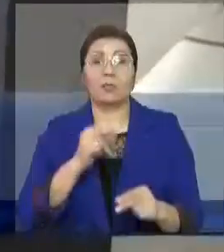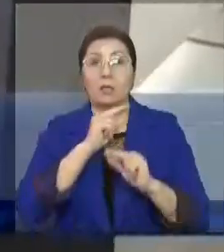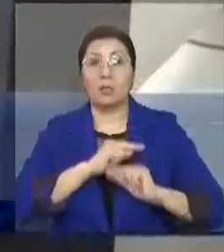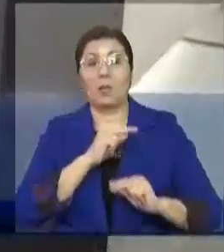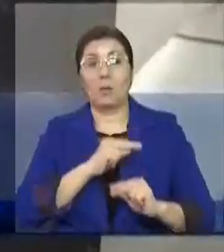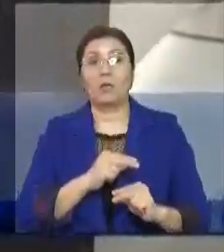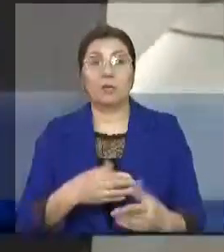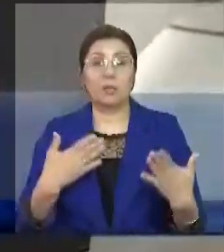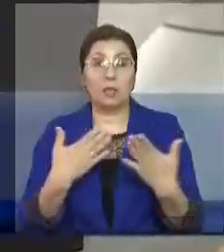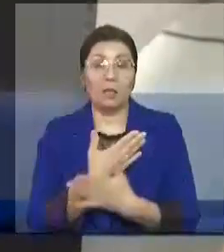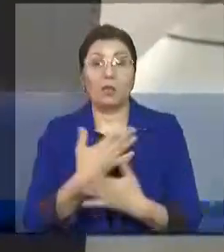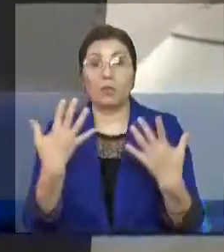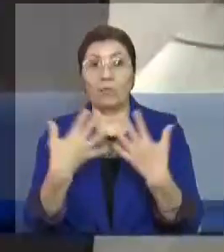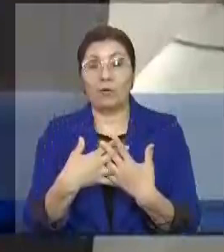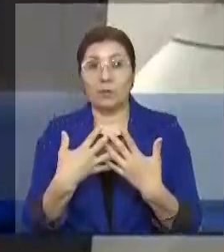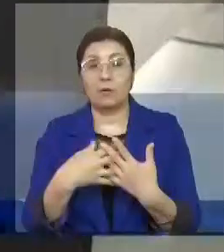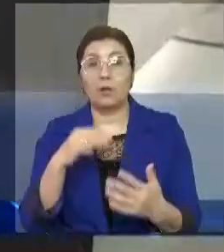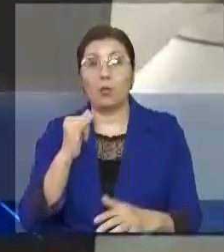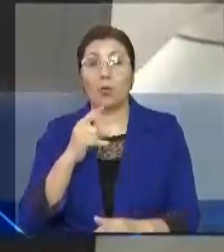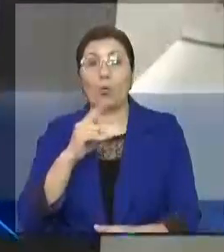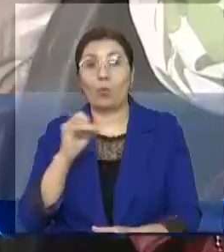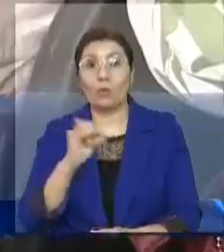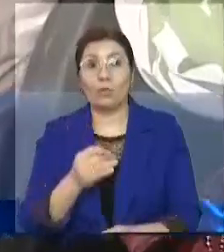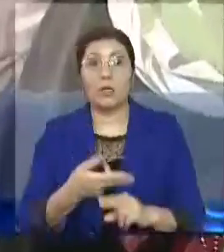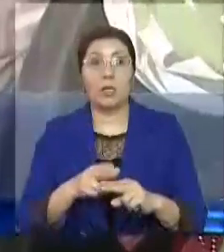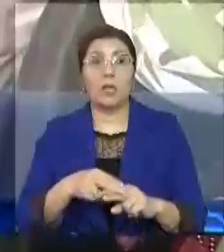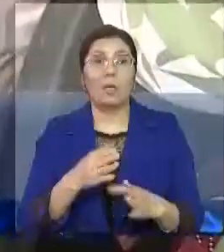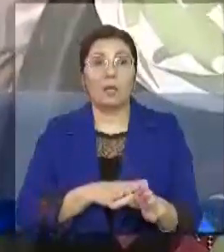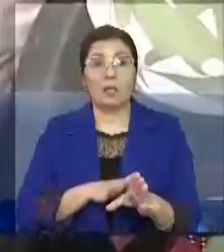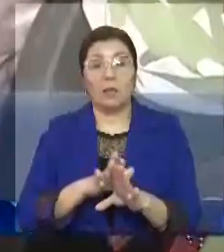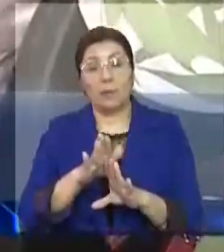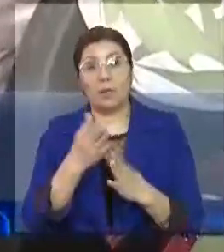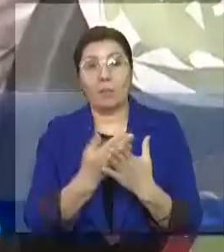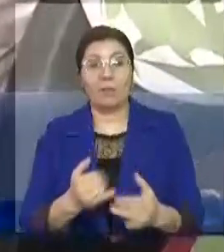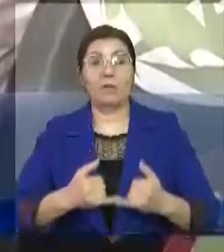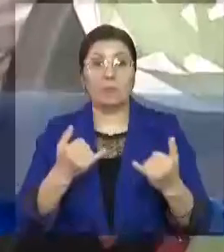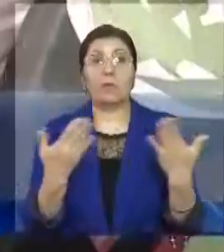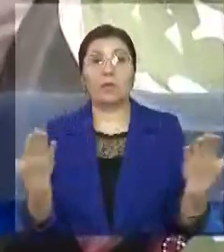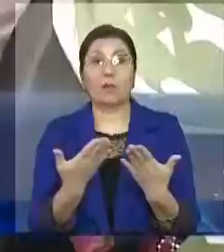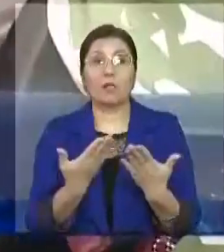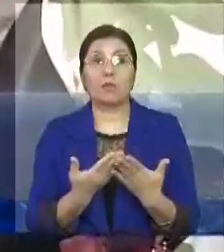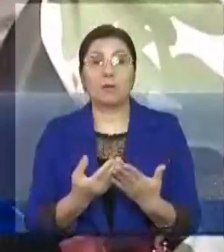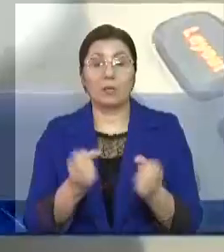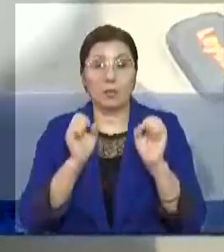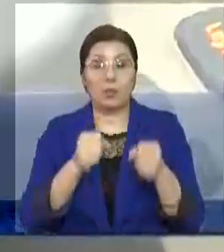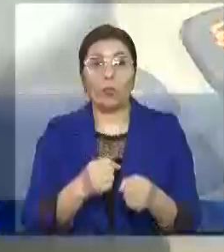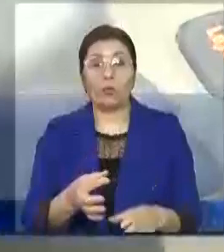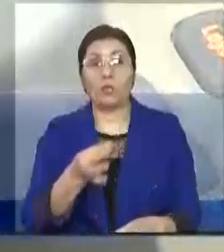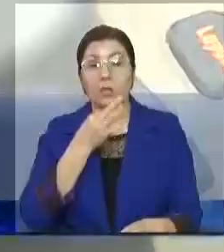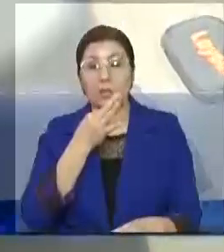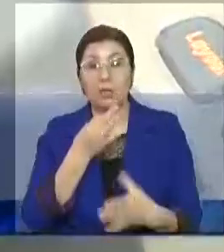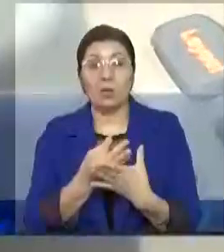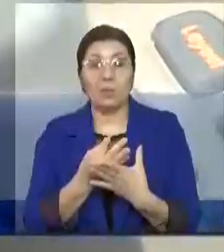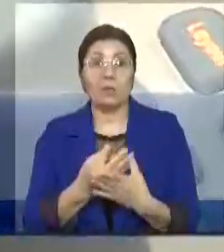современном УЗИ-оборудовании, ведь его преимуществом считается программное обеспечение, благодаря которому удается обнаружить мельчайшие